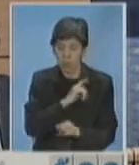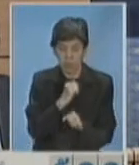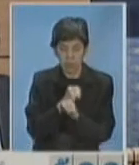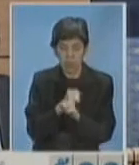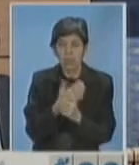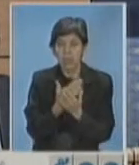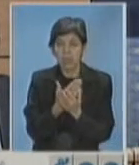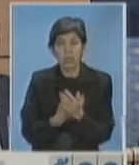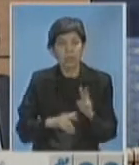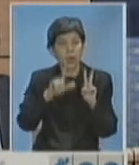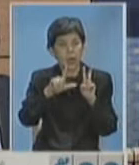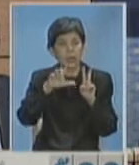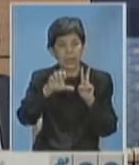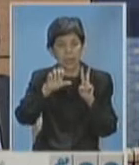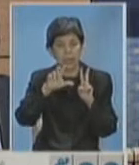งินถึง